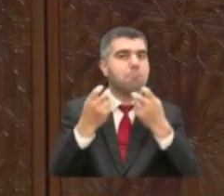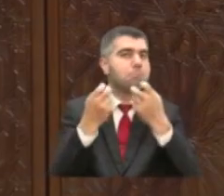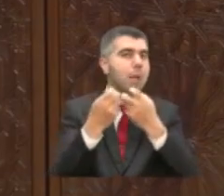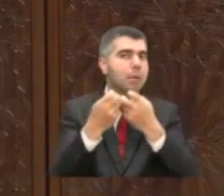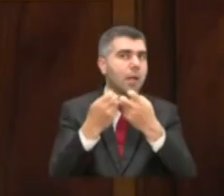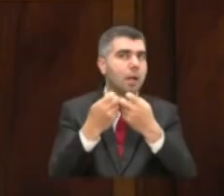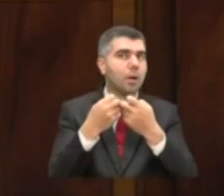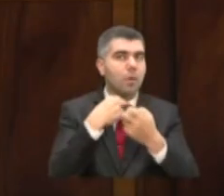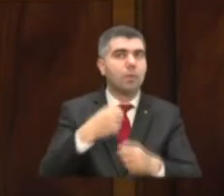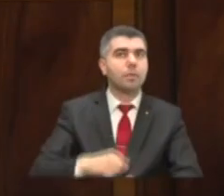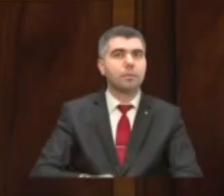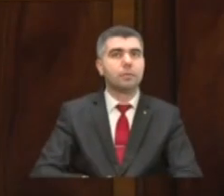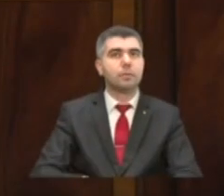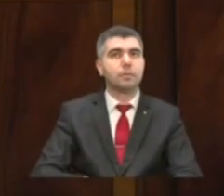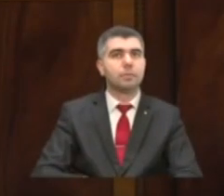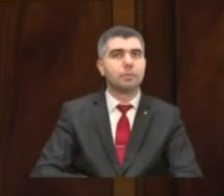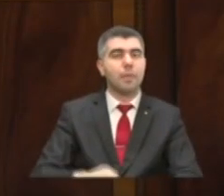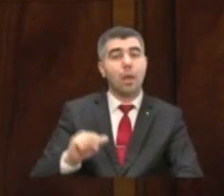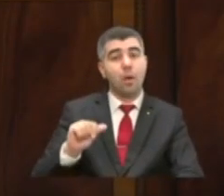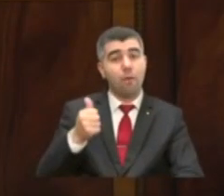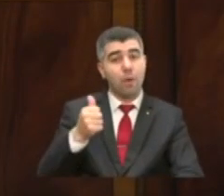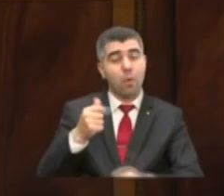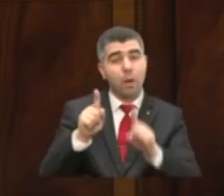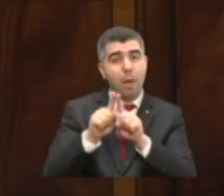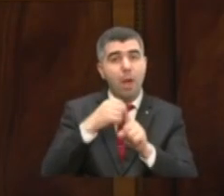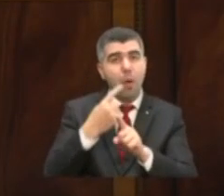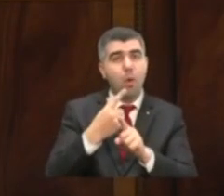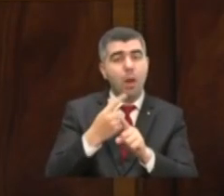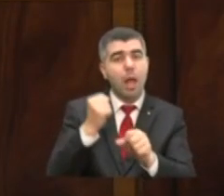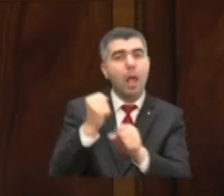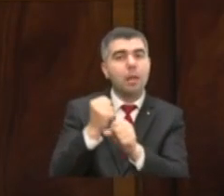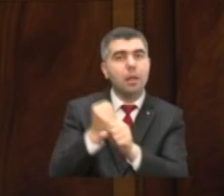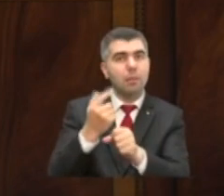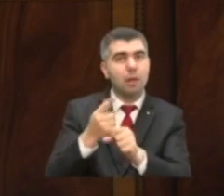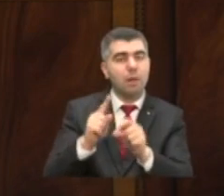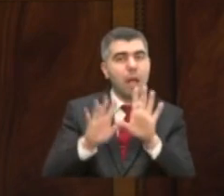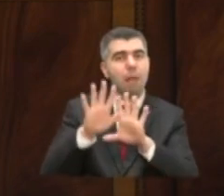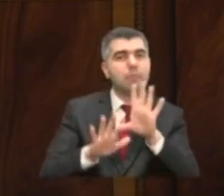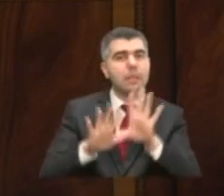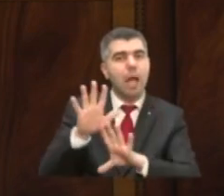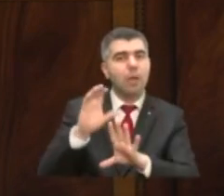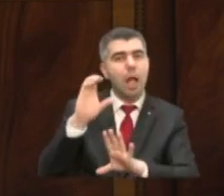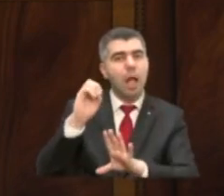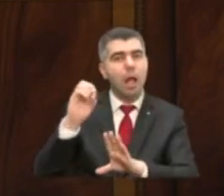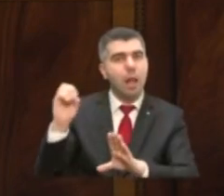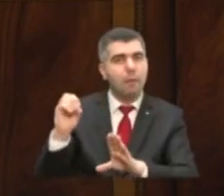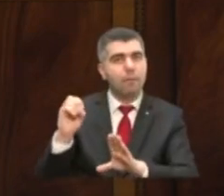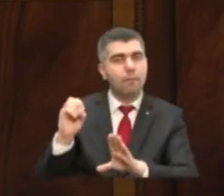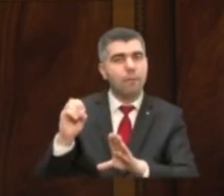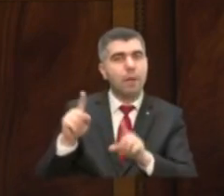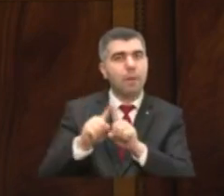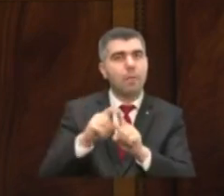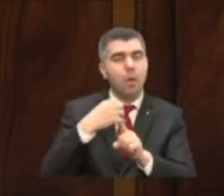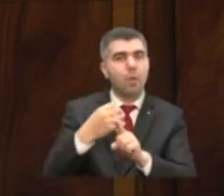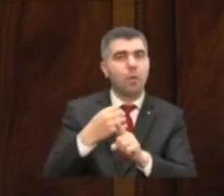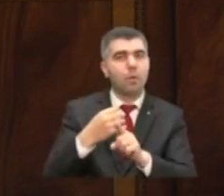شحال قالت لي دقيقة. أولا مناصب الشغل، خطأ بأن يتخلقوا 15,000 منصب شغل هذه السنة، يتخلقوا